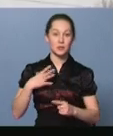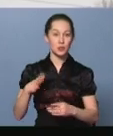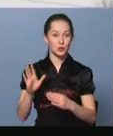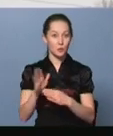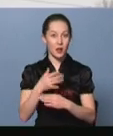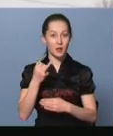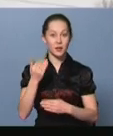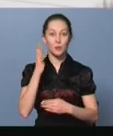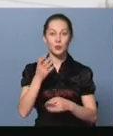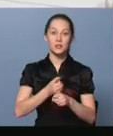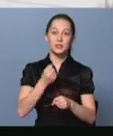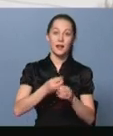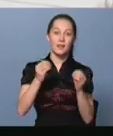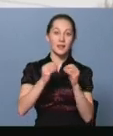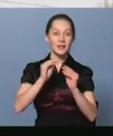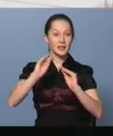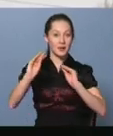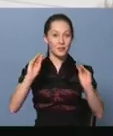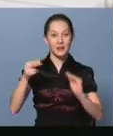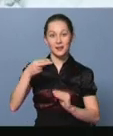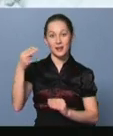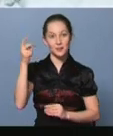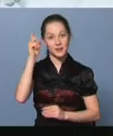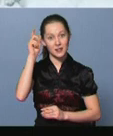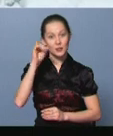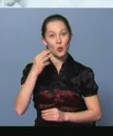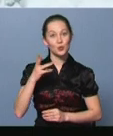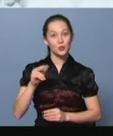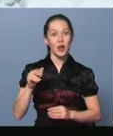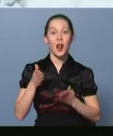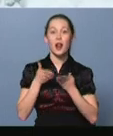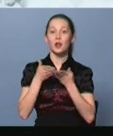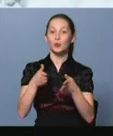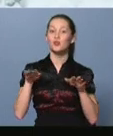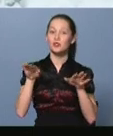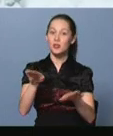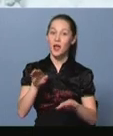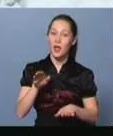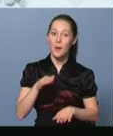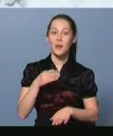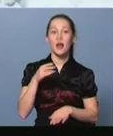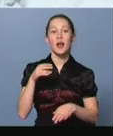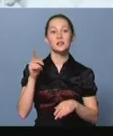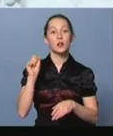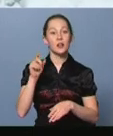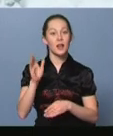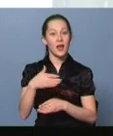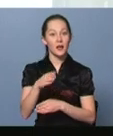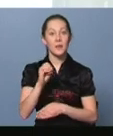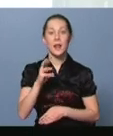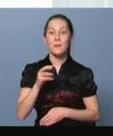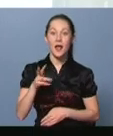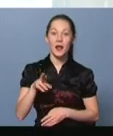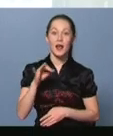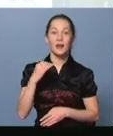из 10 художественных композиций на тему сказок «Золушка», «Летучий корабль», «Емеля», «Золотая рыбка». Дед Мороз и Снегурочка обязательно будут, они